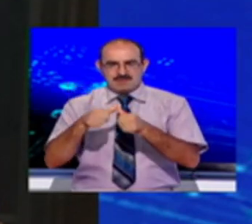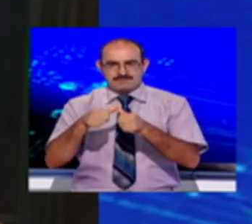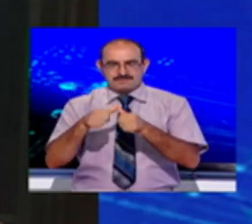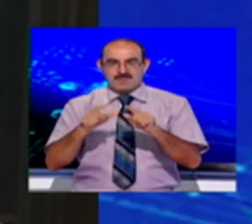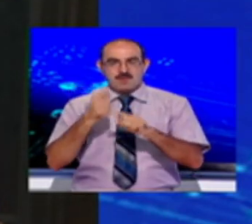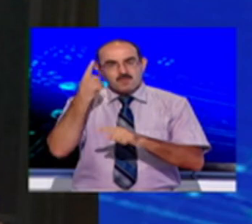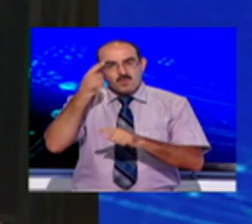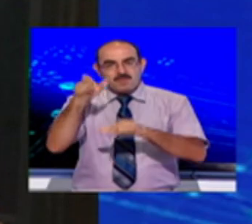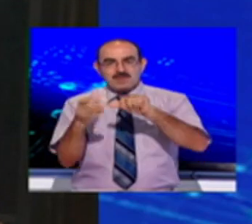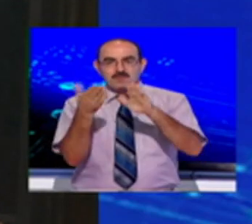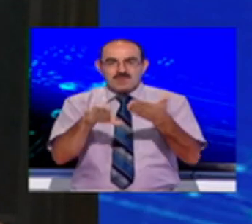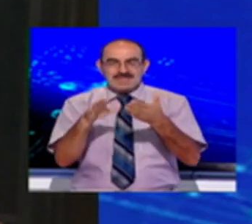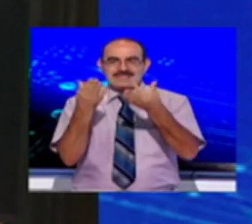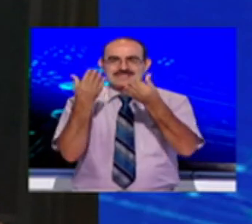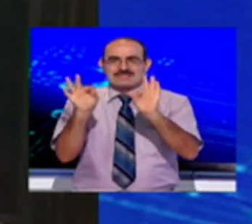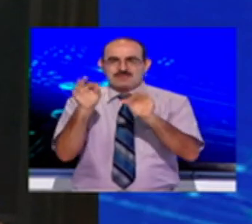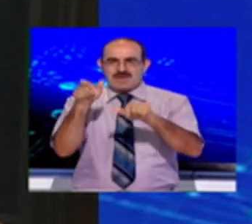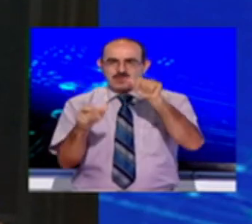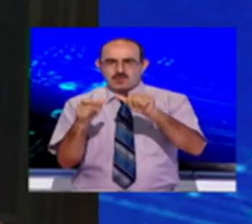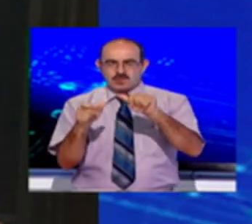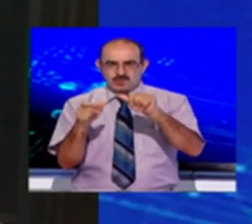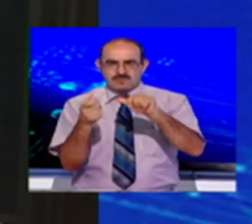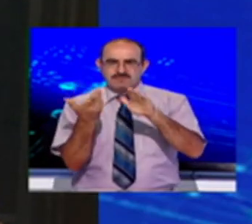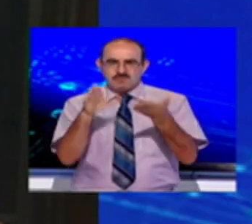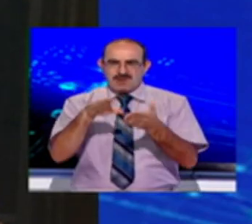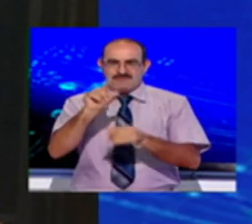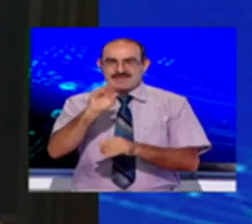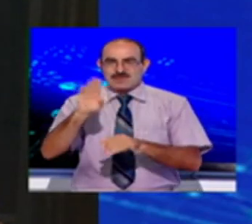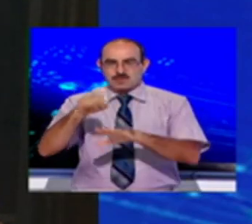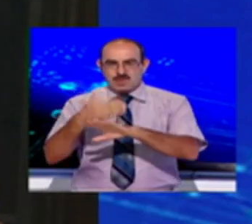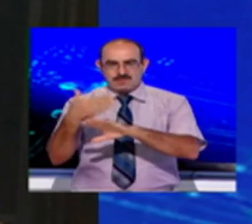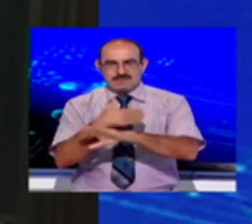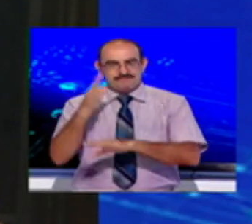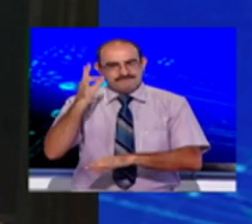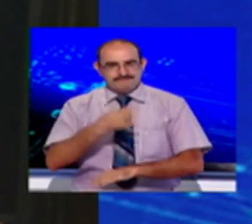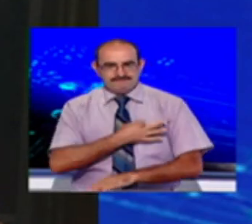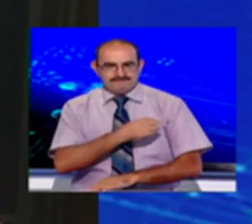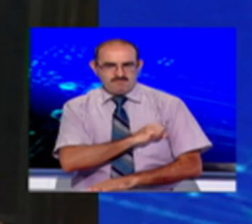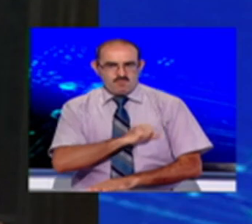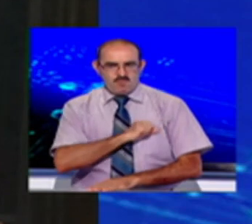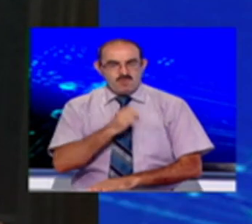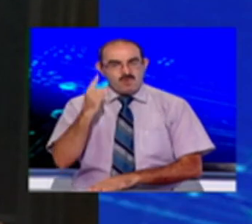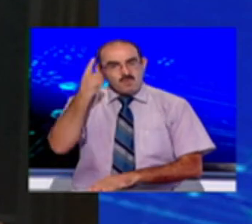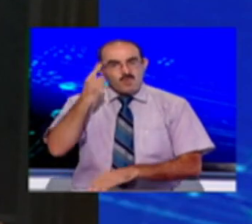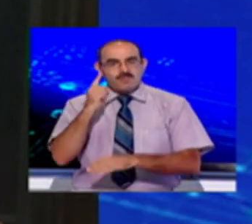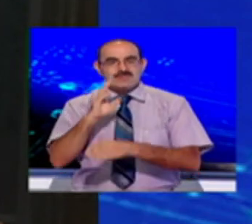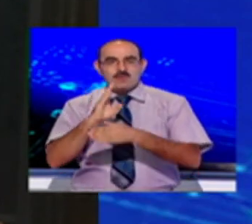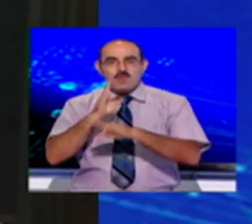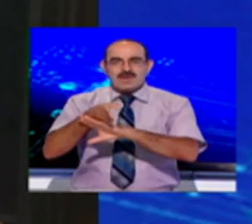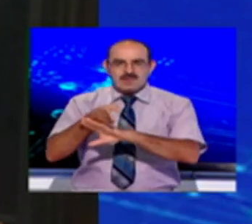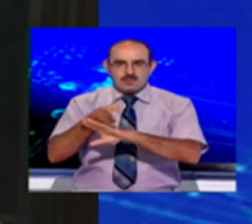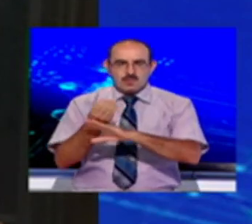فيما يخص الوفيات، سجلنا 10 وفيات في خلال 24 ساعة الأخيرة رحمهم الله. فيما يخص الحالات التي